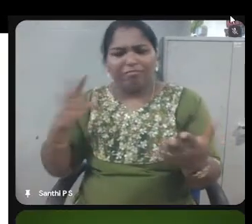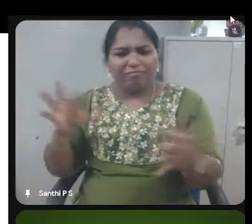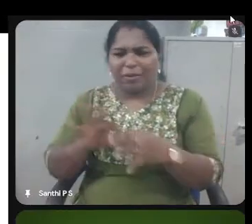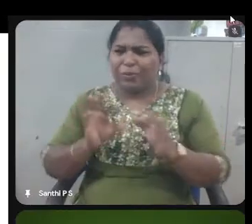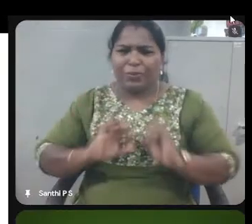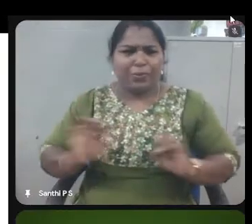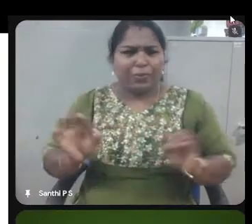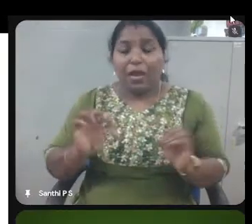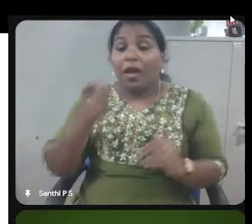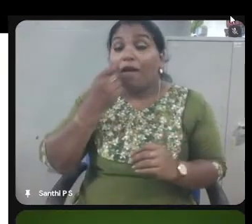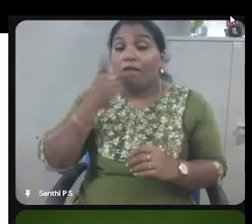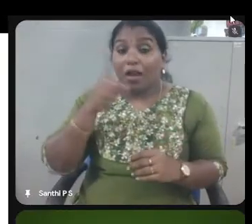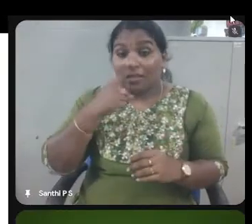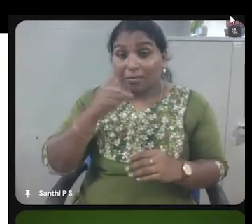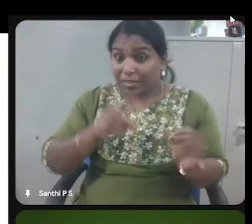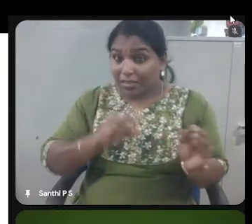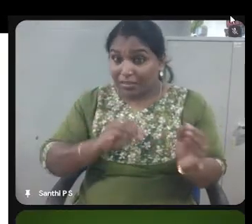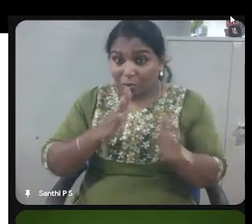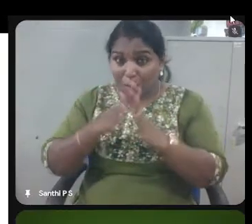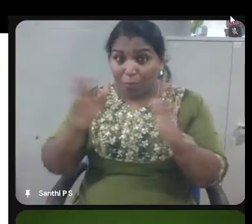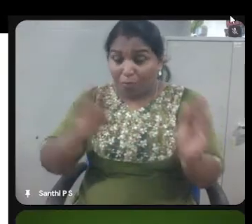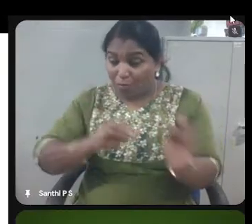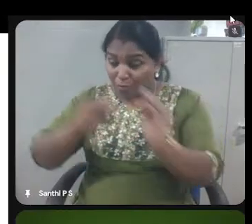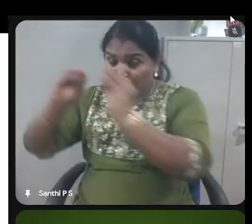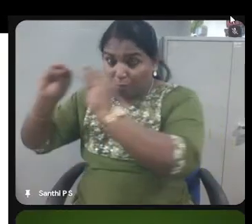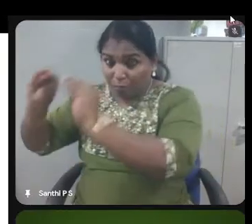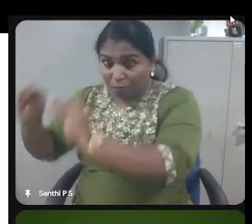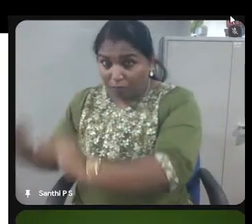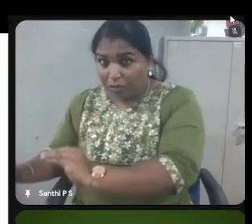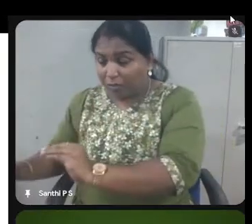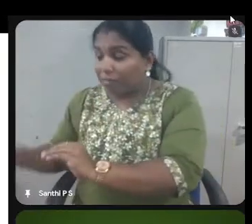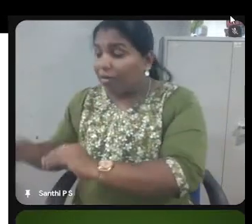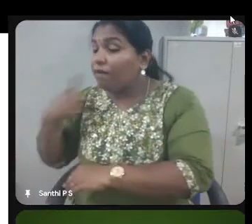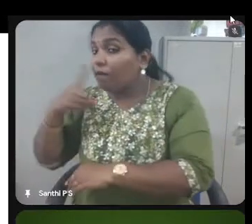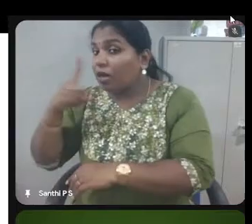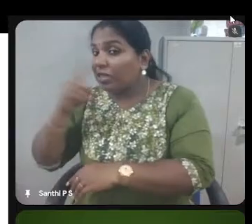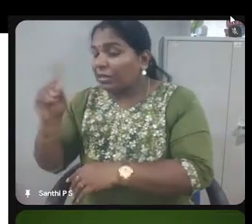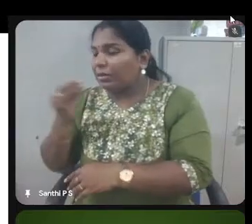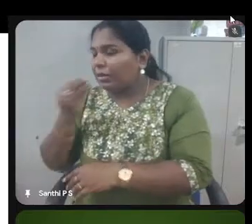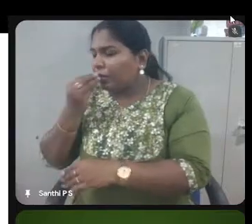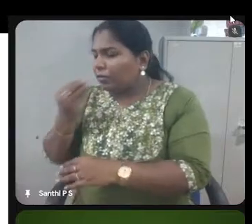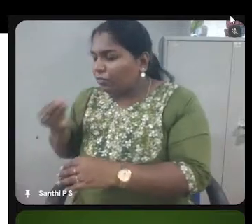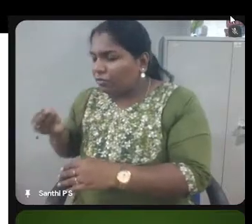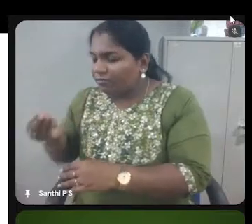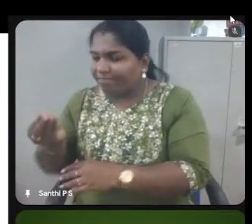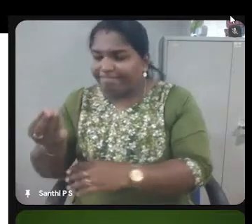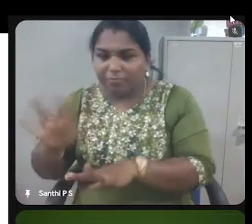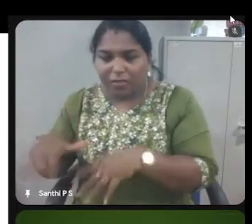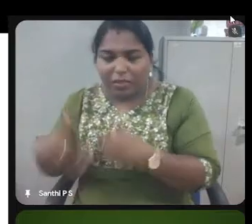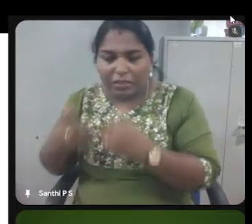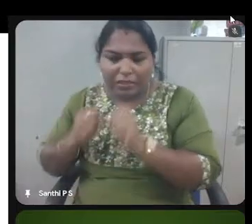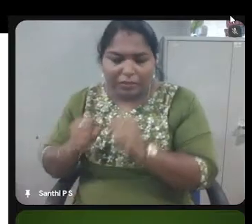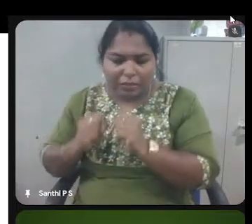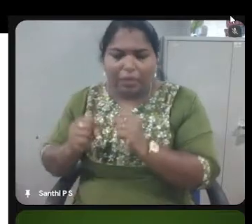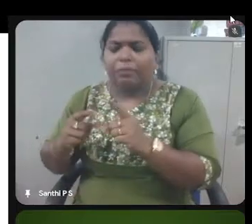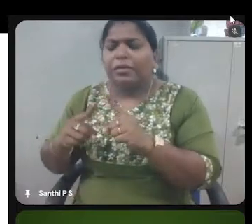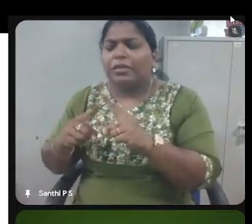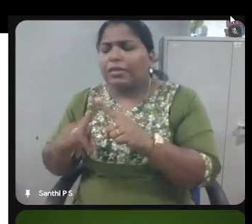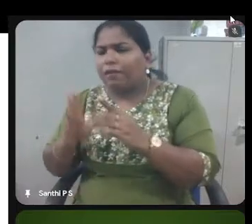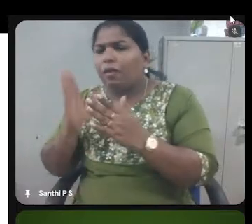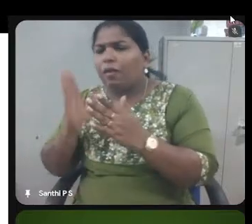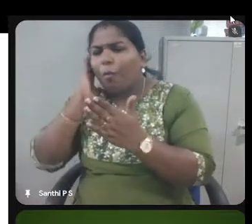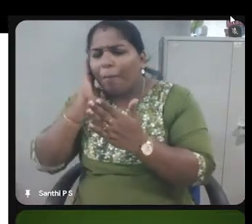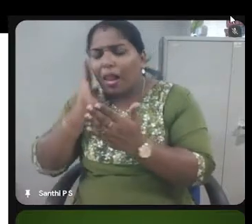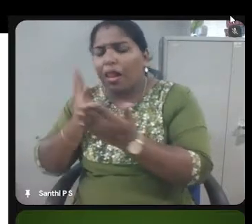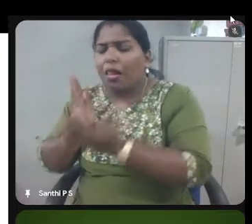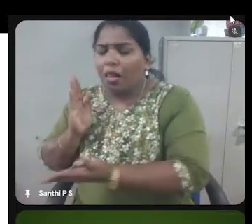വെച്ചിട്ടില്ലായിരുന്നു. പക്ഷെ പേരൻസിൻ്റെ അവിടെ ആക്കിയപ്പോൾ അവർക്ക് ഈ ഫുഡ് കൊടുക്കാൻ കുറച്ചും കൂടെ വയറ് നിറയ്ക്കാൻ വേണ്ടി അവരിങ്ങനെ കുറേശ്ശെ ഫോൺ